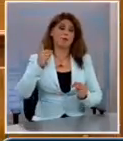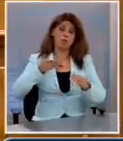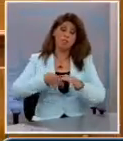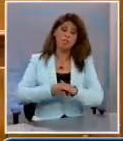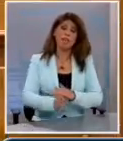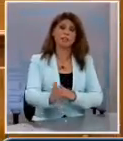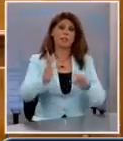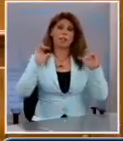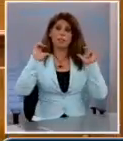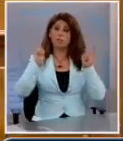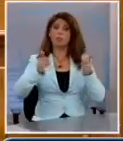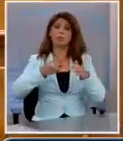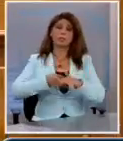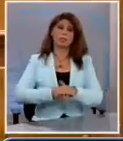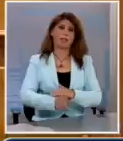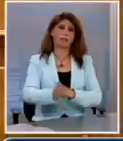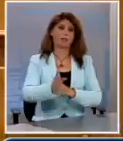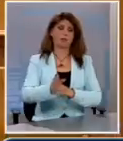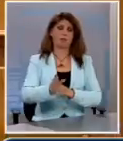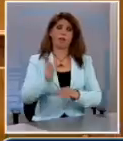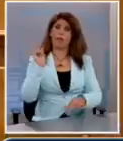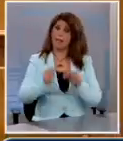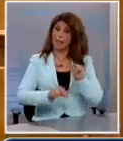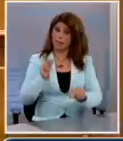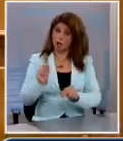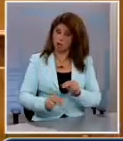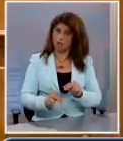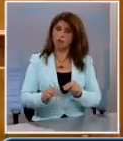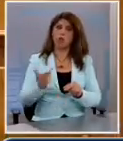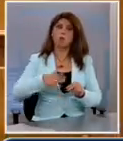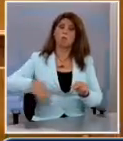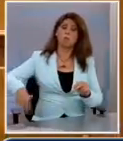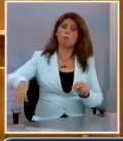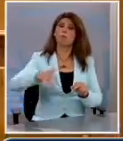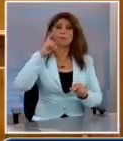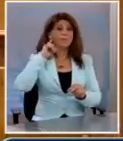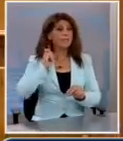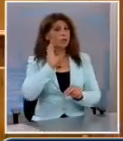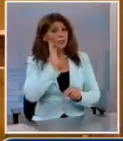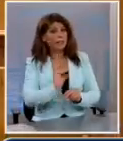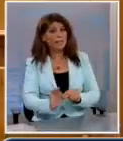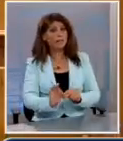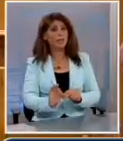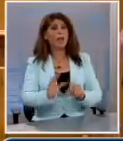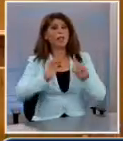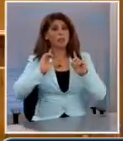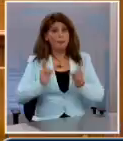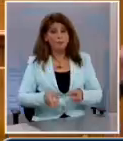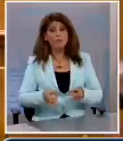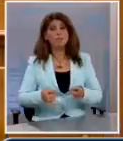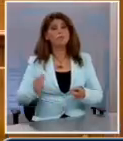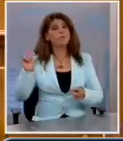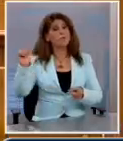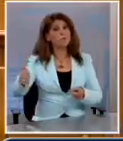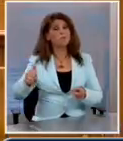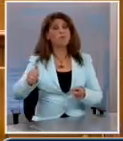διέξοδο, δημοκρατική διέξοδο. Εκλογές όπου ο λαός, γνωρίζοντας πια την αλήθεια, θα αποφασίσει ο